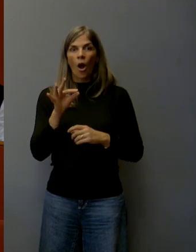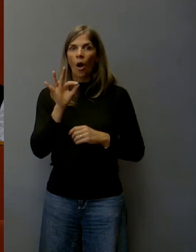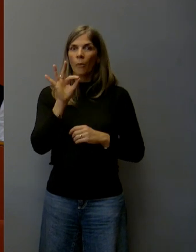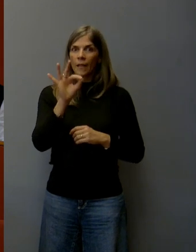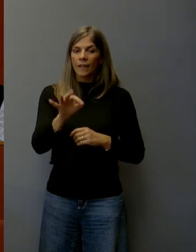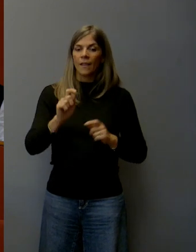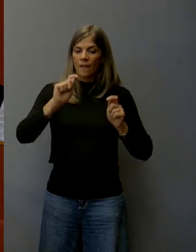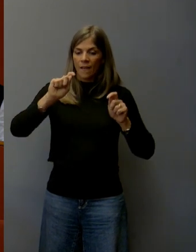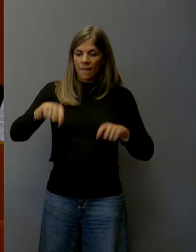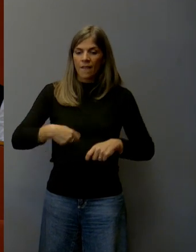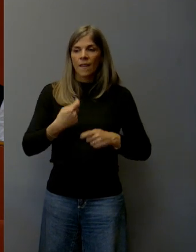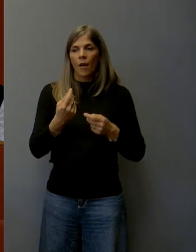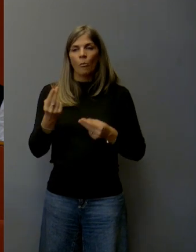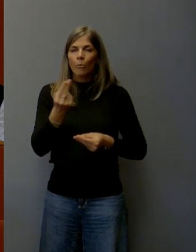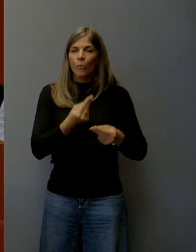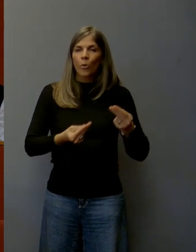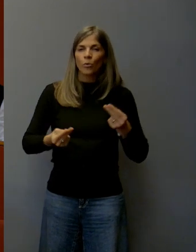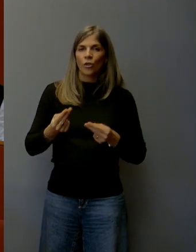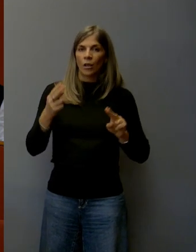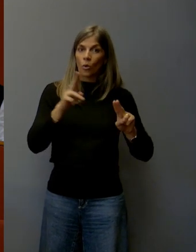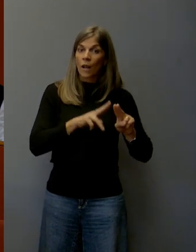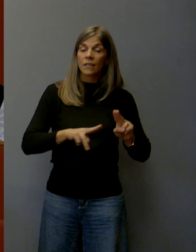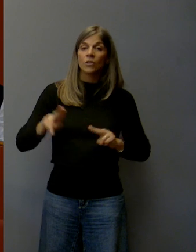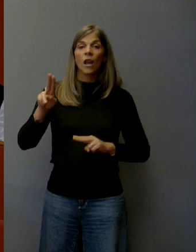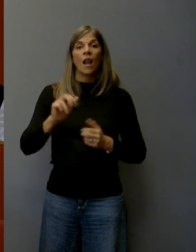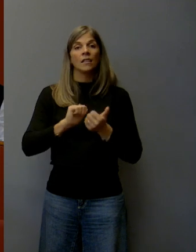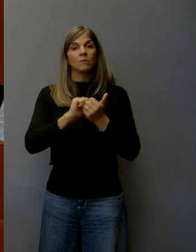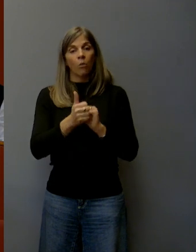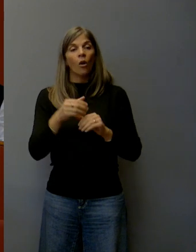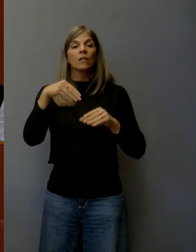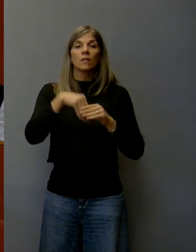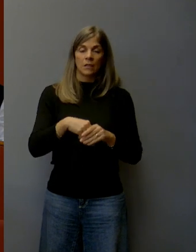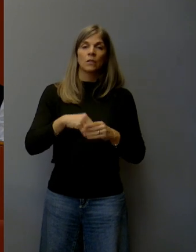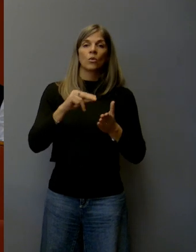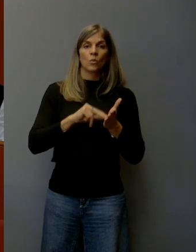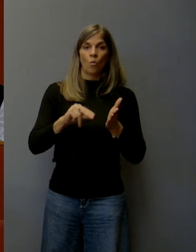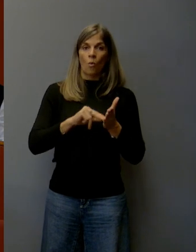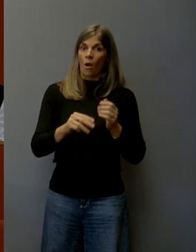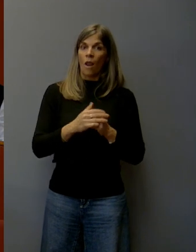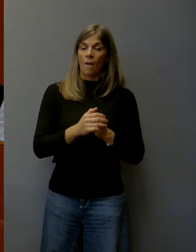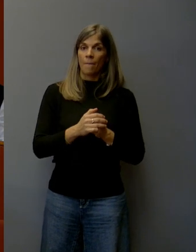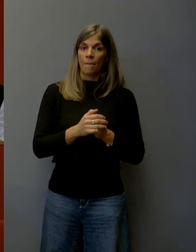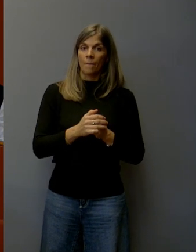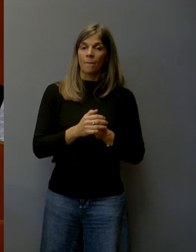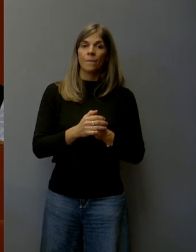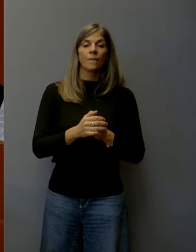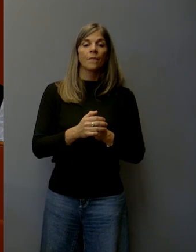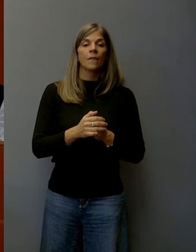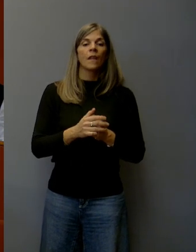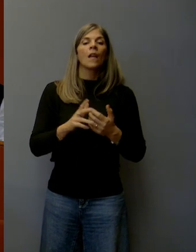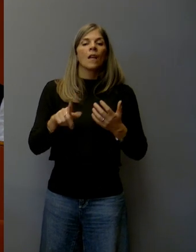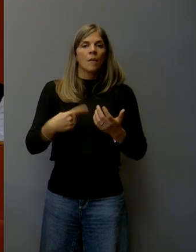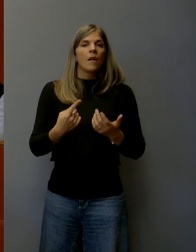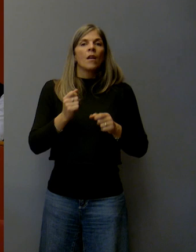piano nazionale di dello Sport a scuola che poi potesse dare vita a sua volta alla realizzazione di piani